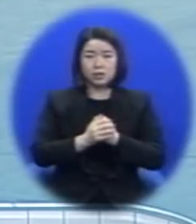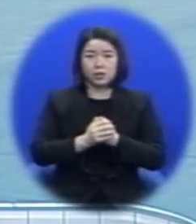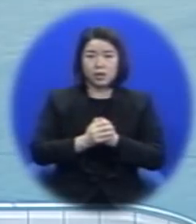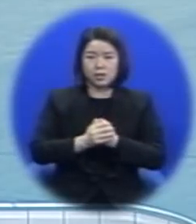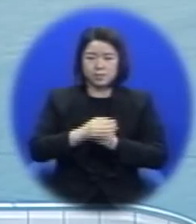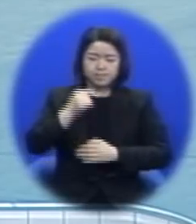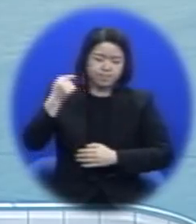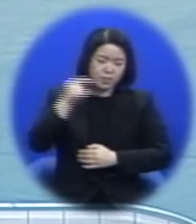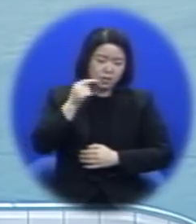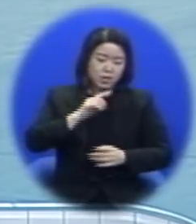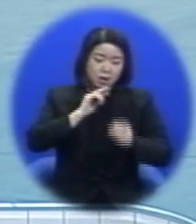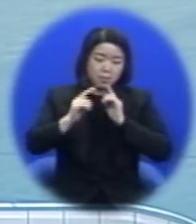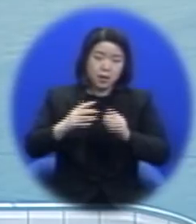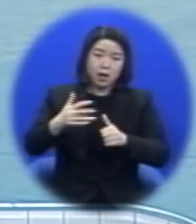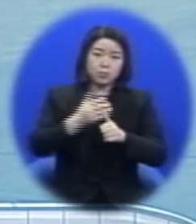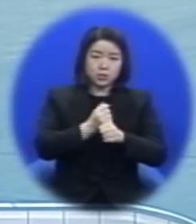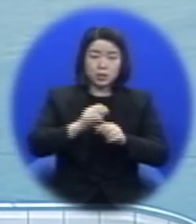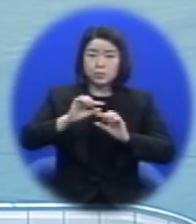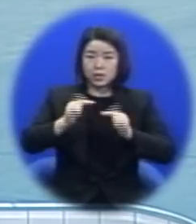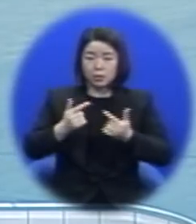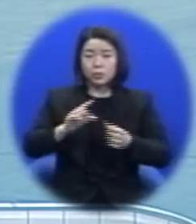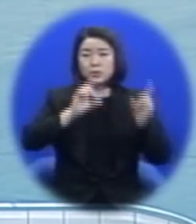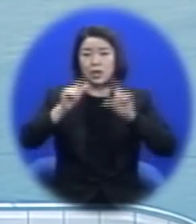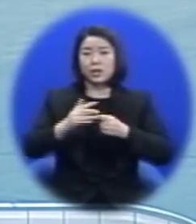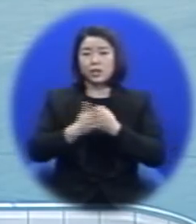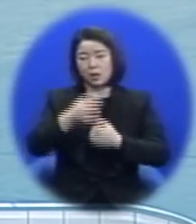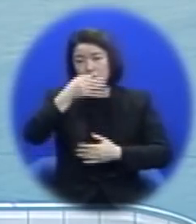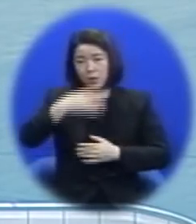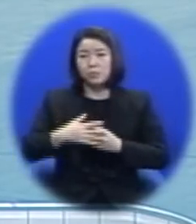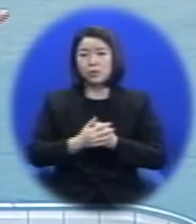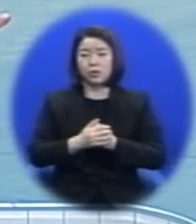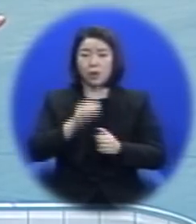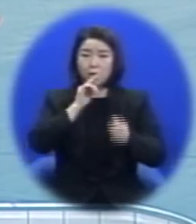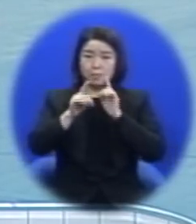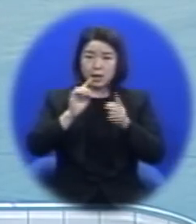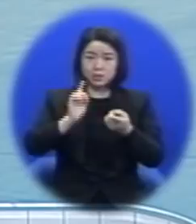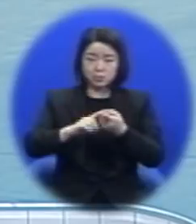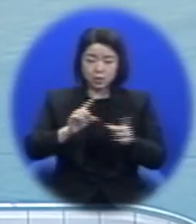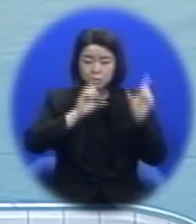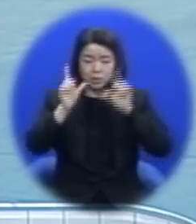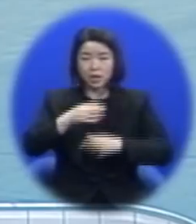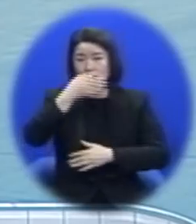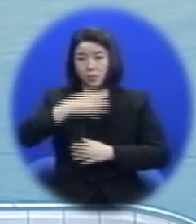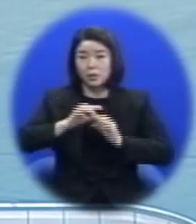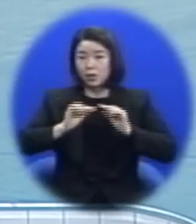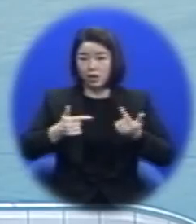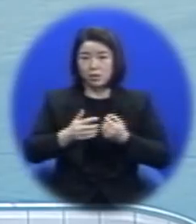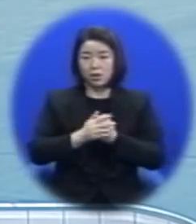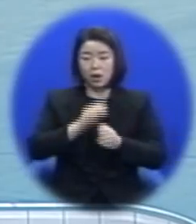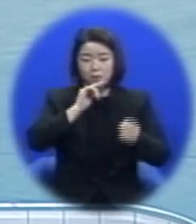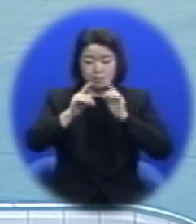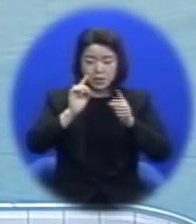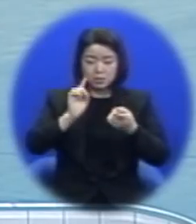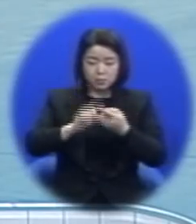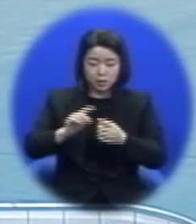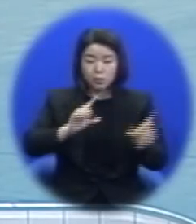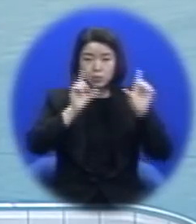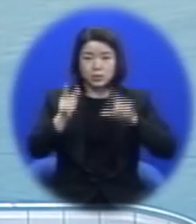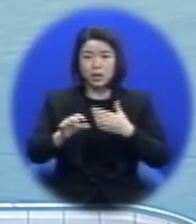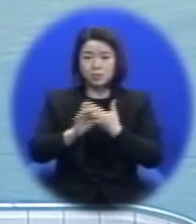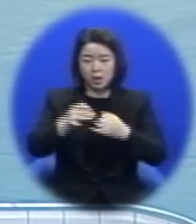말씀을 붙잡지 않고 사니까 힘든 거예요. 말씀대로 사는 게 힘든 거 아닙니다. 말씀대로 살면 반드시